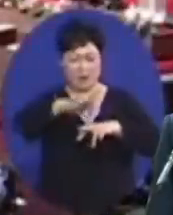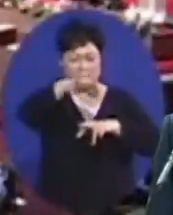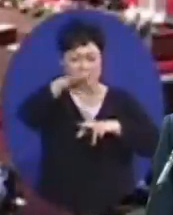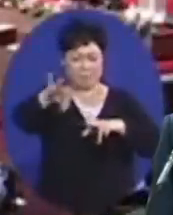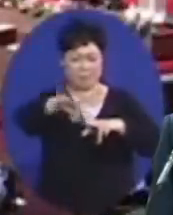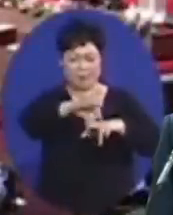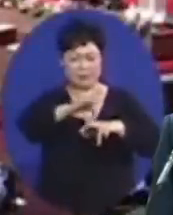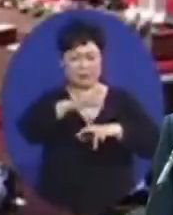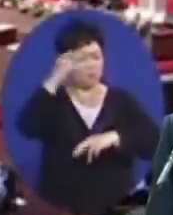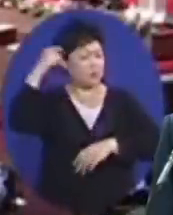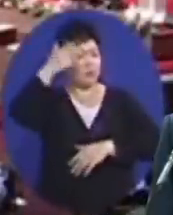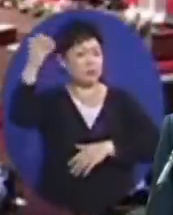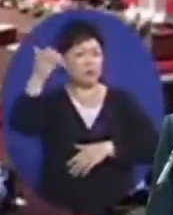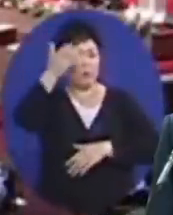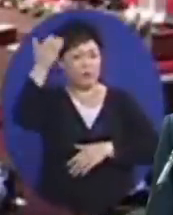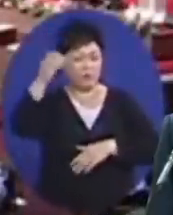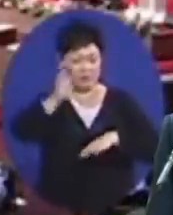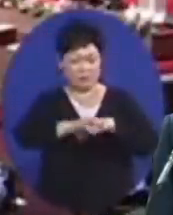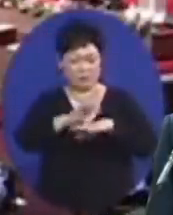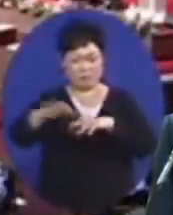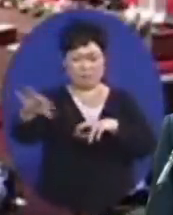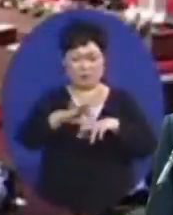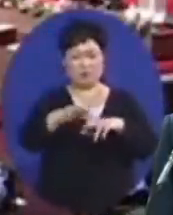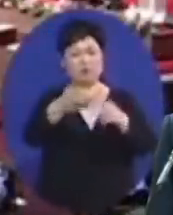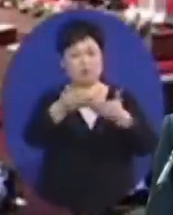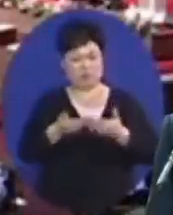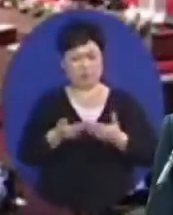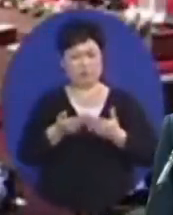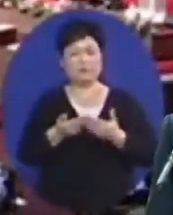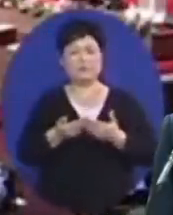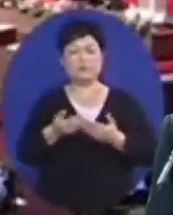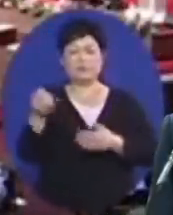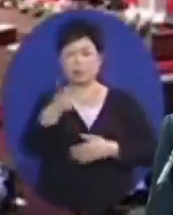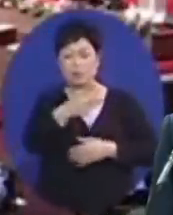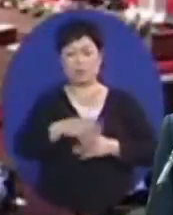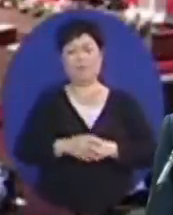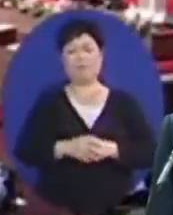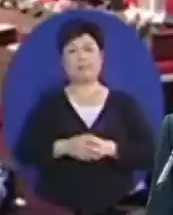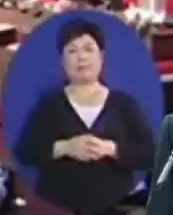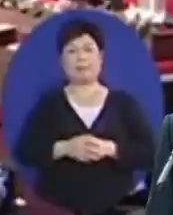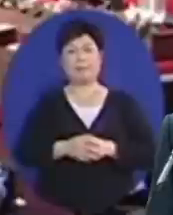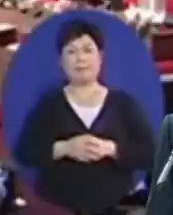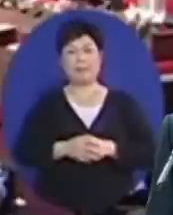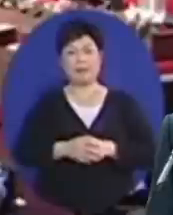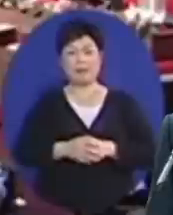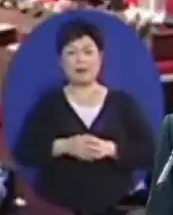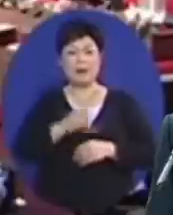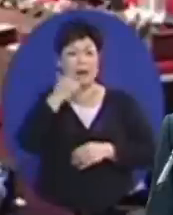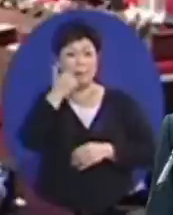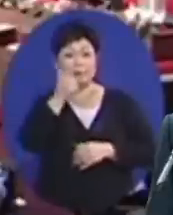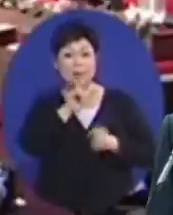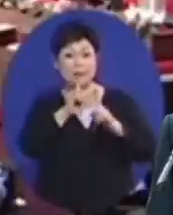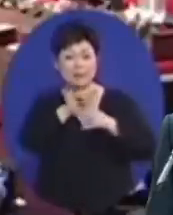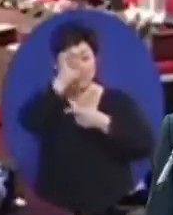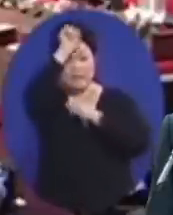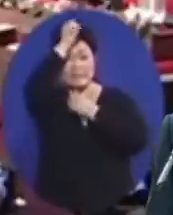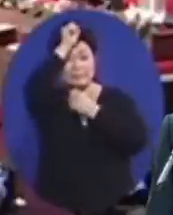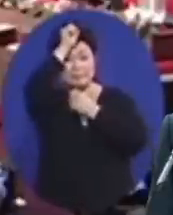우리 영혼의 손에 끼는 것입니다. 그리고 주인이 말하기를 신발을 갖다